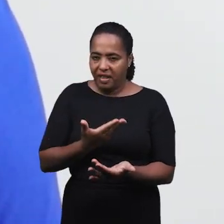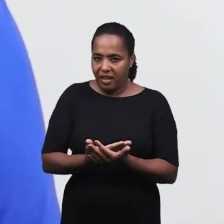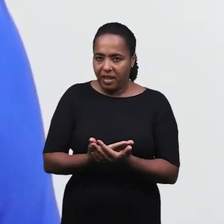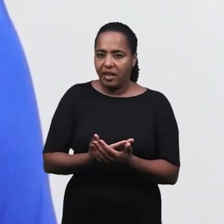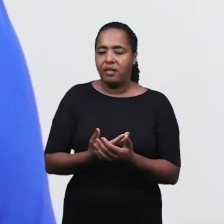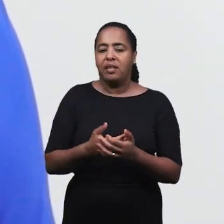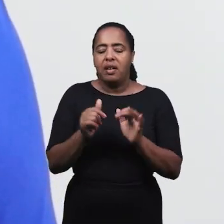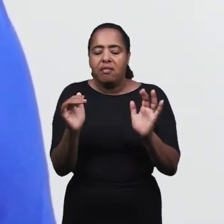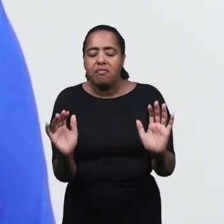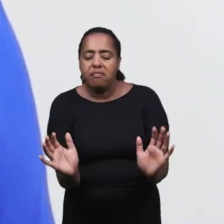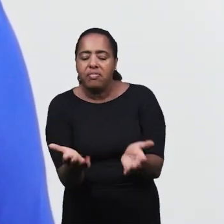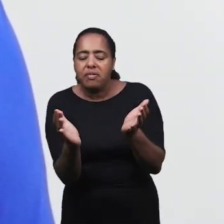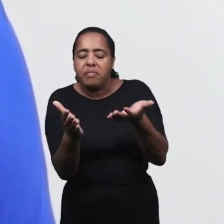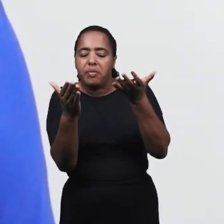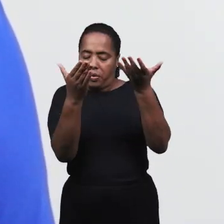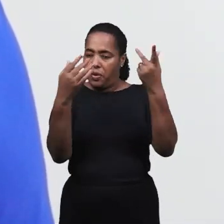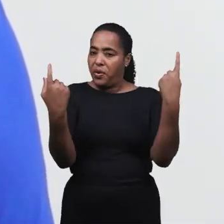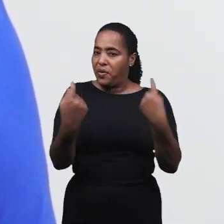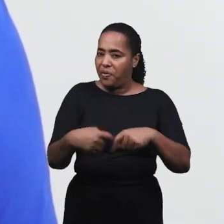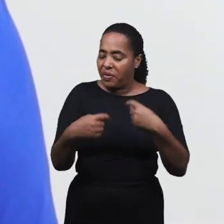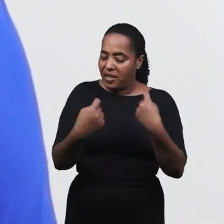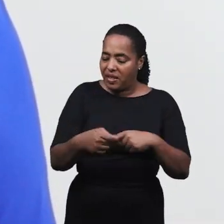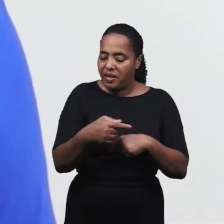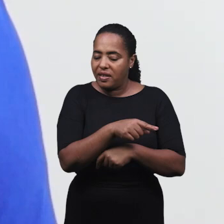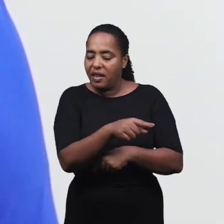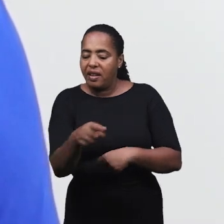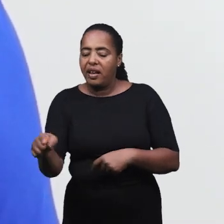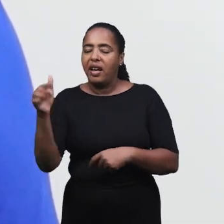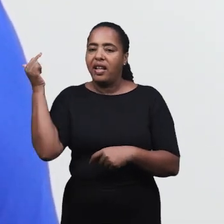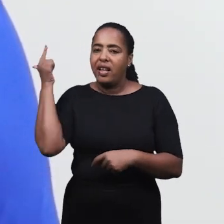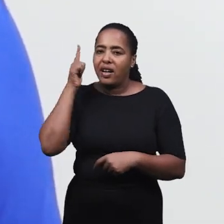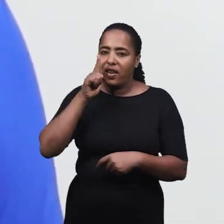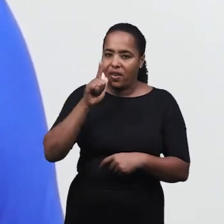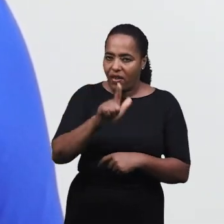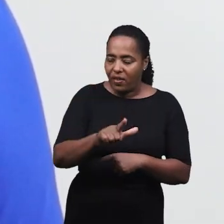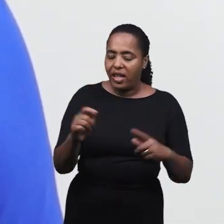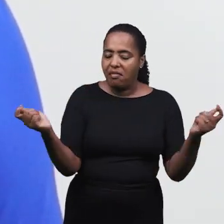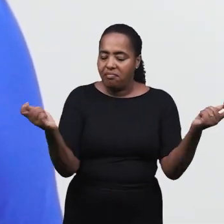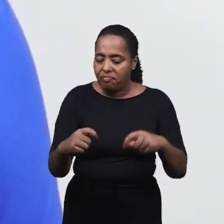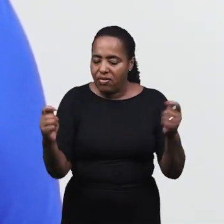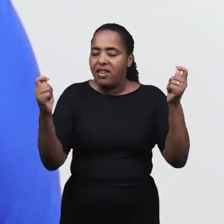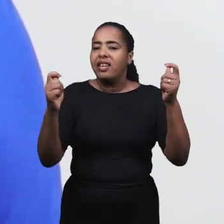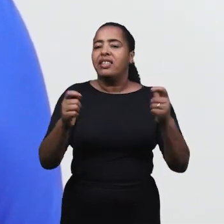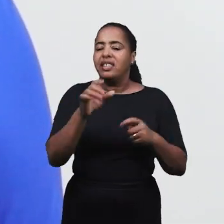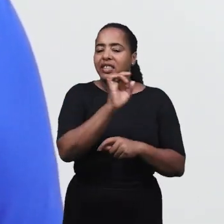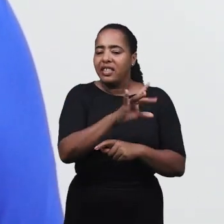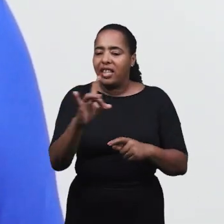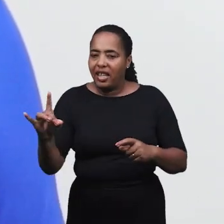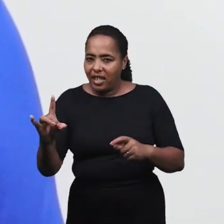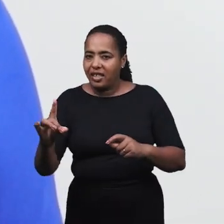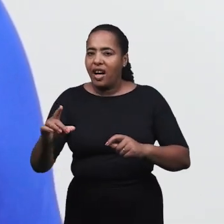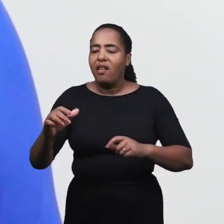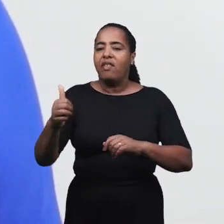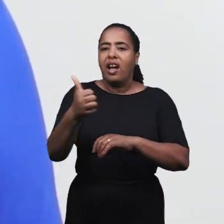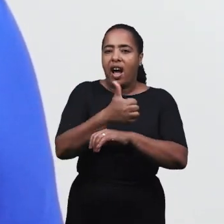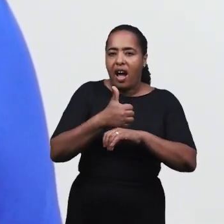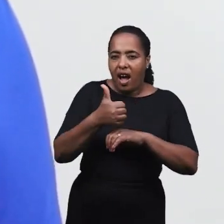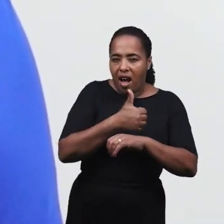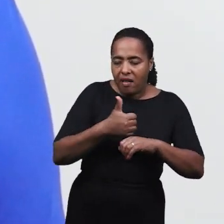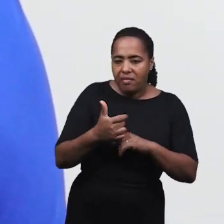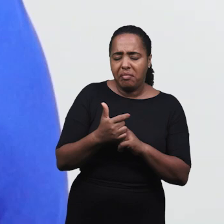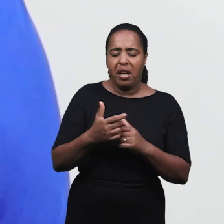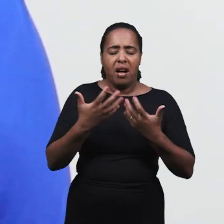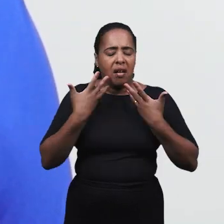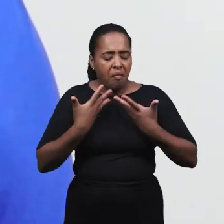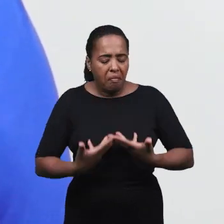croyons que quand on les stimule de manière adaptée, elles vont pouvoir utiliser